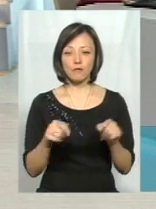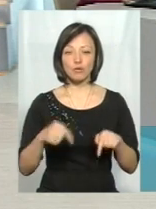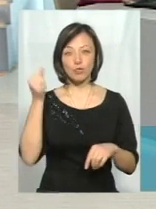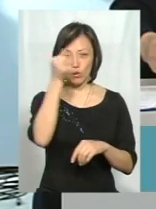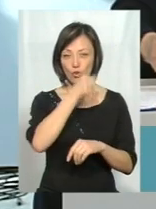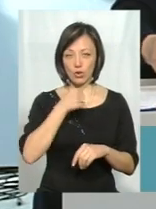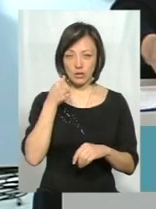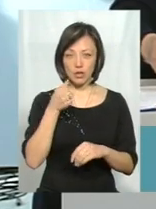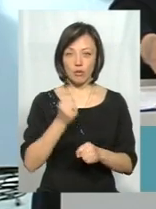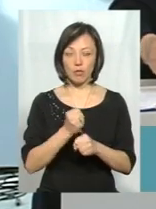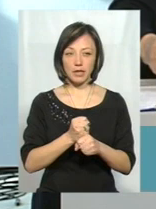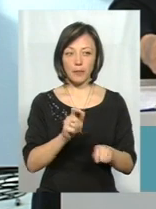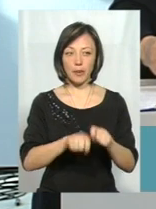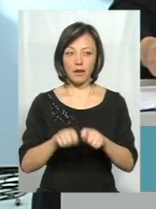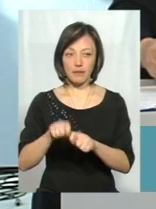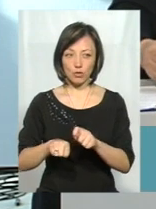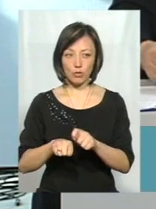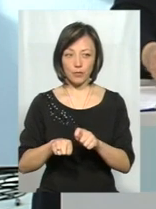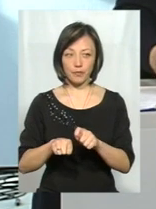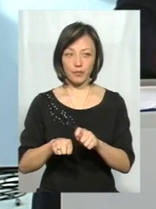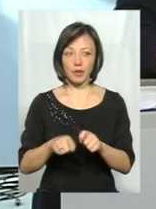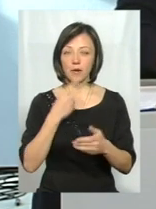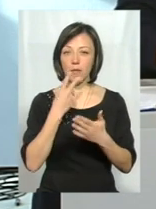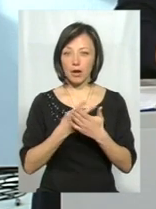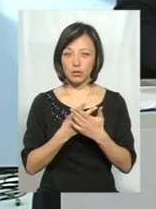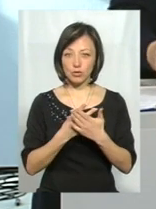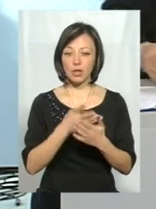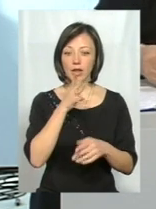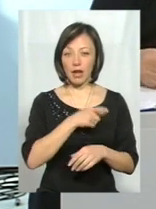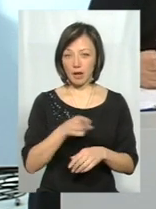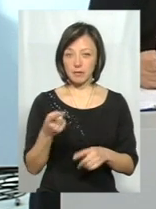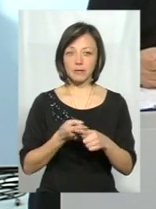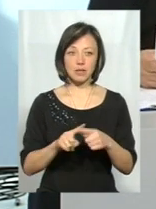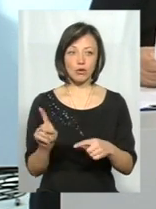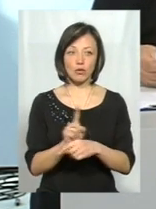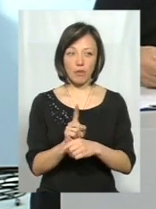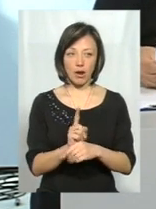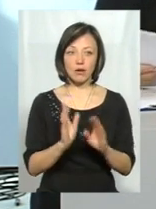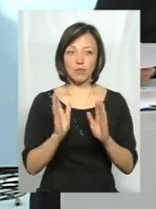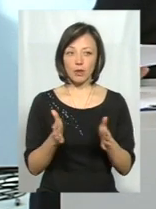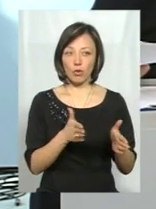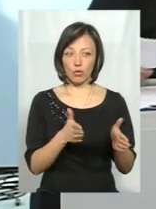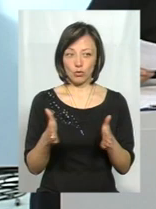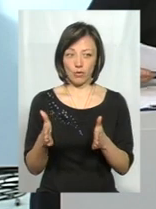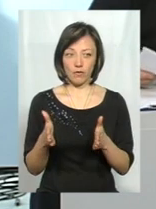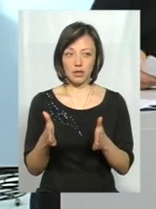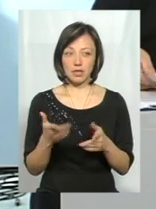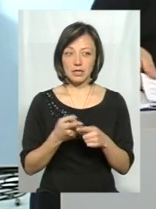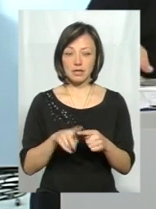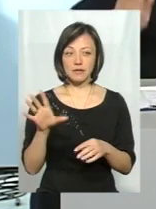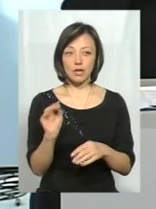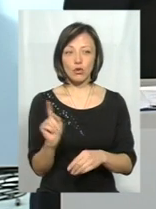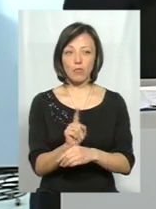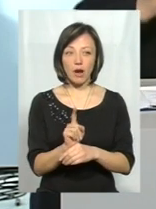році робити провірку. Я бачу сроки. Це нормально, ми будемо готові. Це все